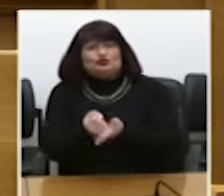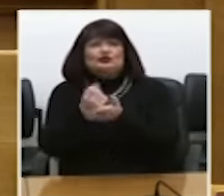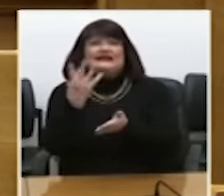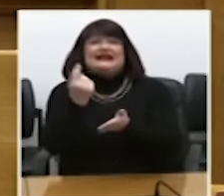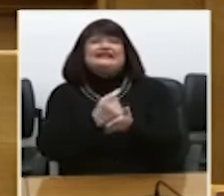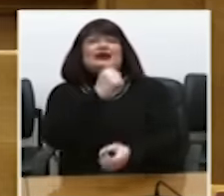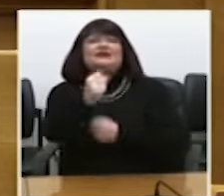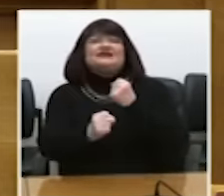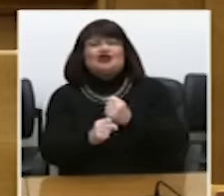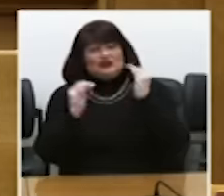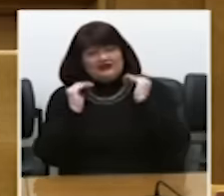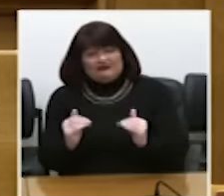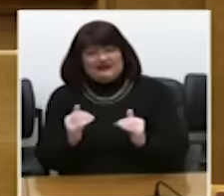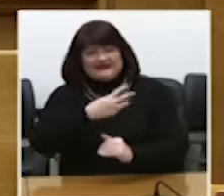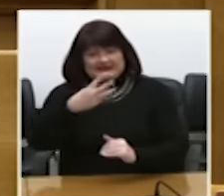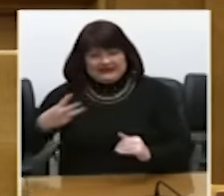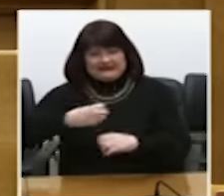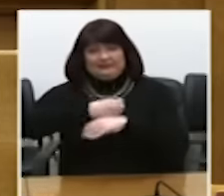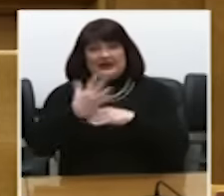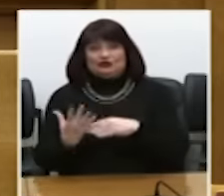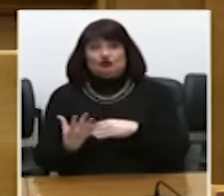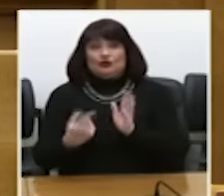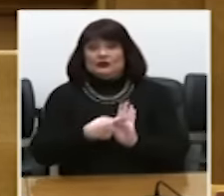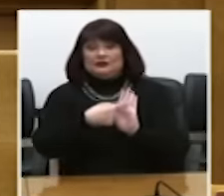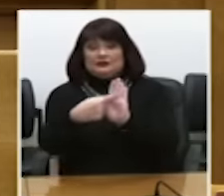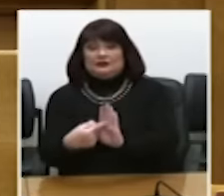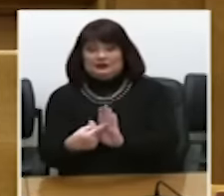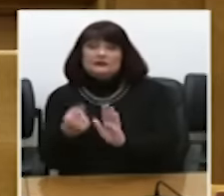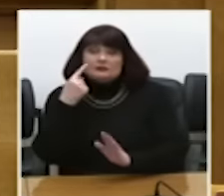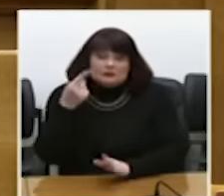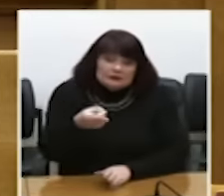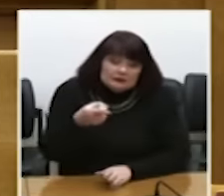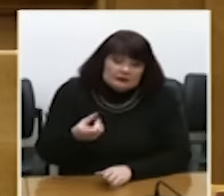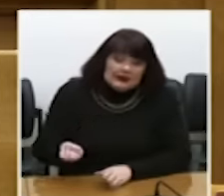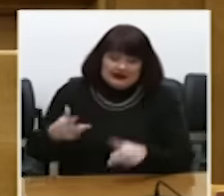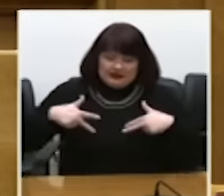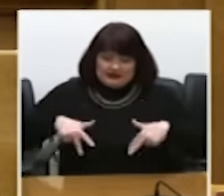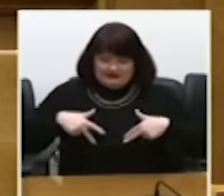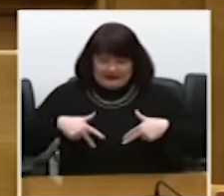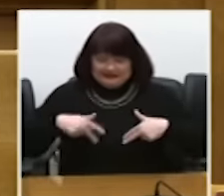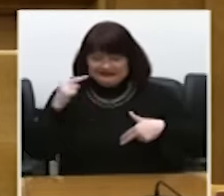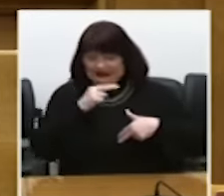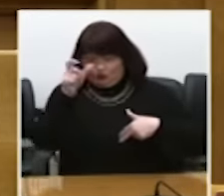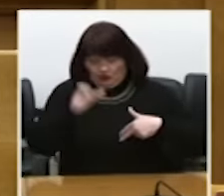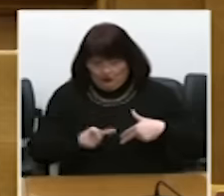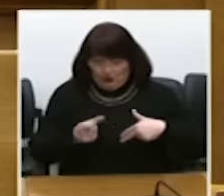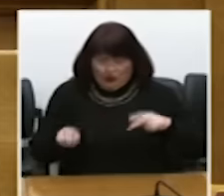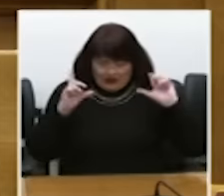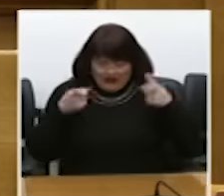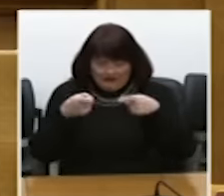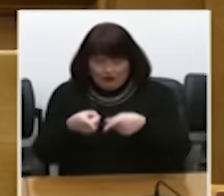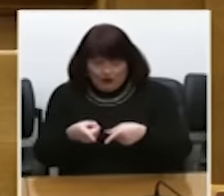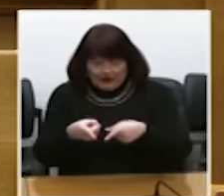προσπάθεια ΣΥΡΙΖΑ-ΠΑΣΟΚ να εμφανίσουν την κυβέρνηση της Νέας Δημοκρατίας και τον Πρωθυπουργό ως